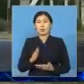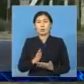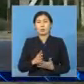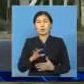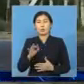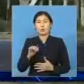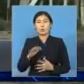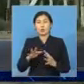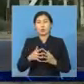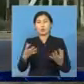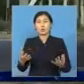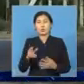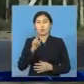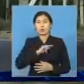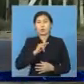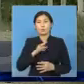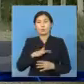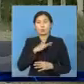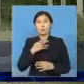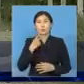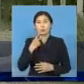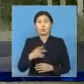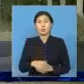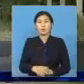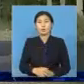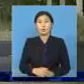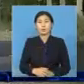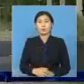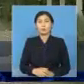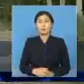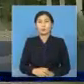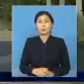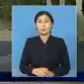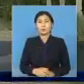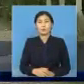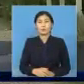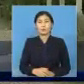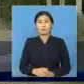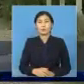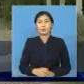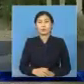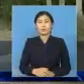Оңғар ауылындағы қайырымдылық шарасы көпке ой саларлық. Аққалға Болатбек, Жанаділ Сағиев, Ақтөбе телеарнасы.